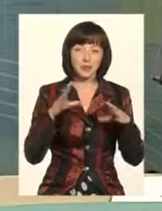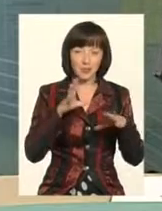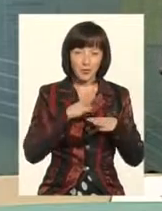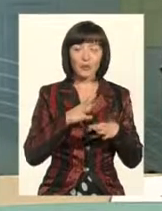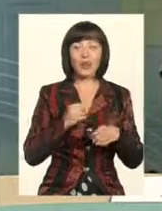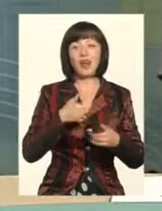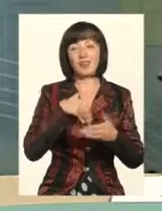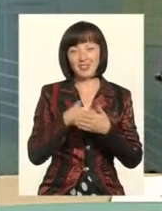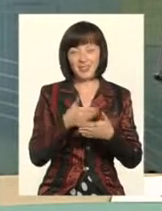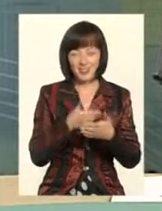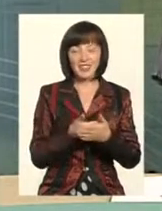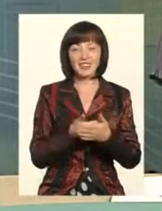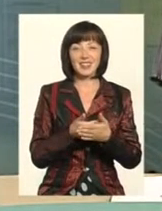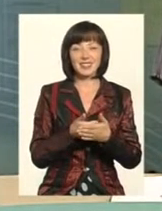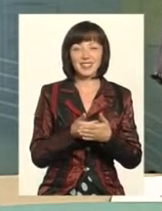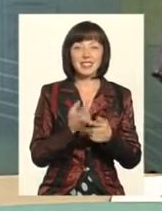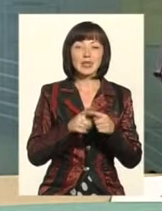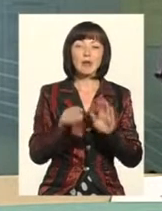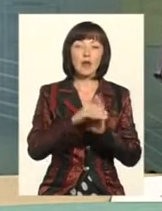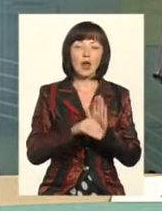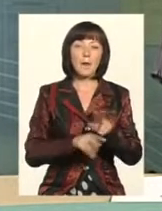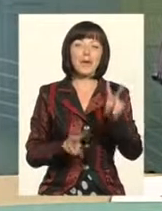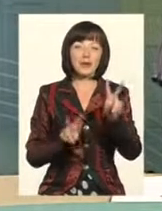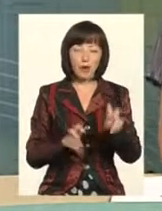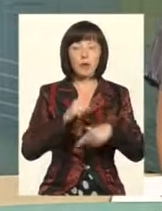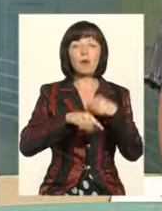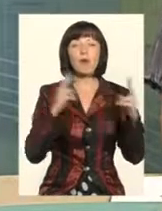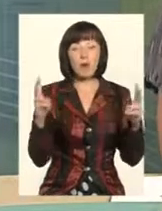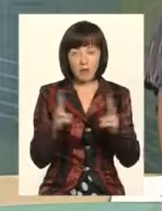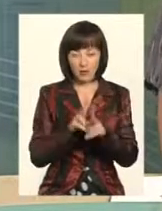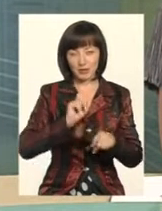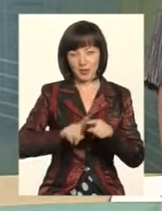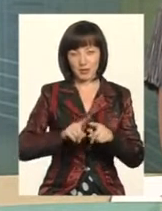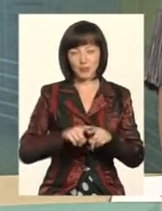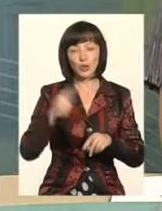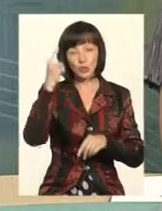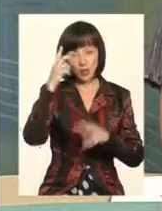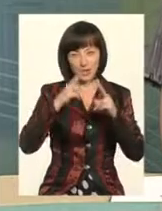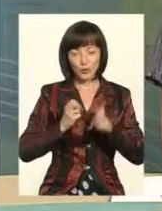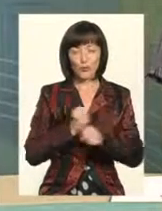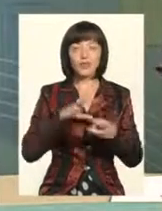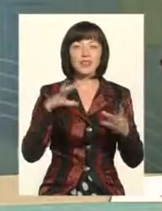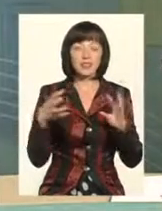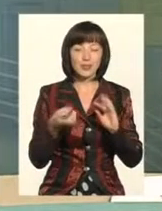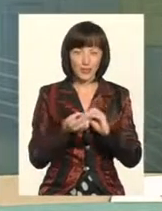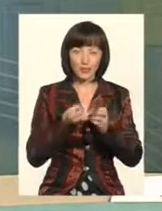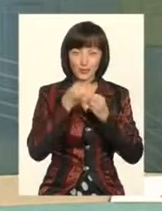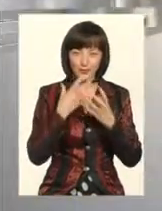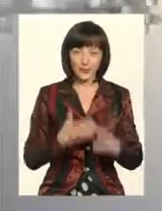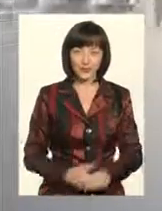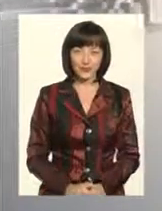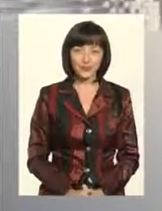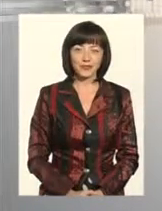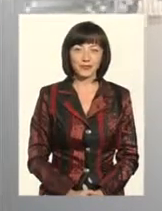хто був активний. Це була передача «Тема». Побачимось незабаром. Думайте, аналізуйте і робіть висновки.